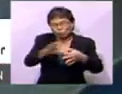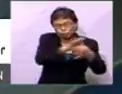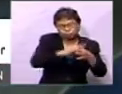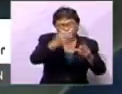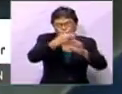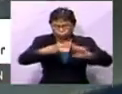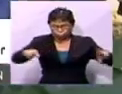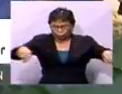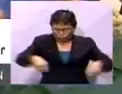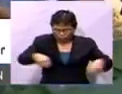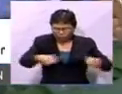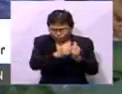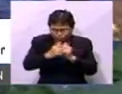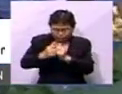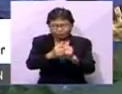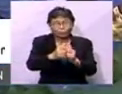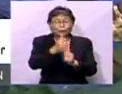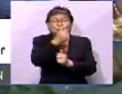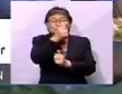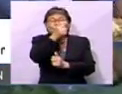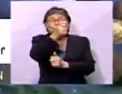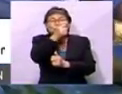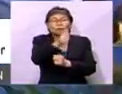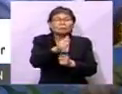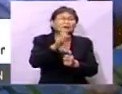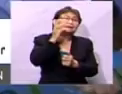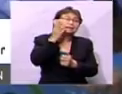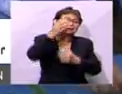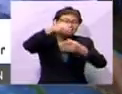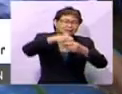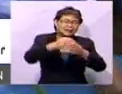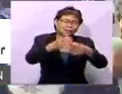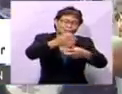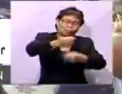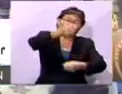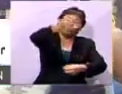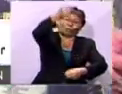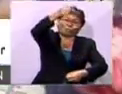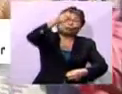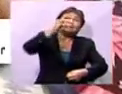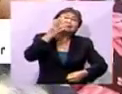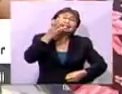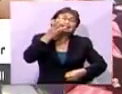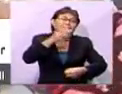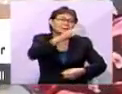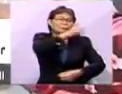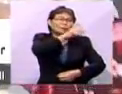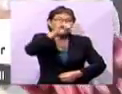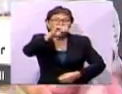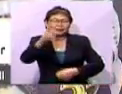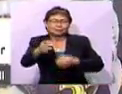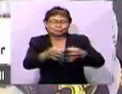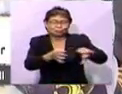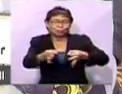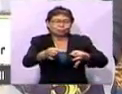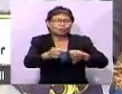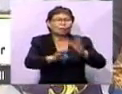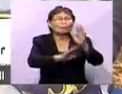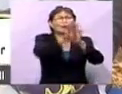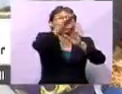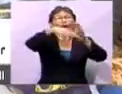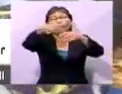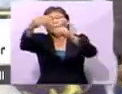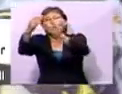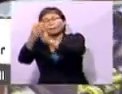juadah bersama dan lebih enak dengan hidangan nasi dalam buluh. Dalam pada itu, pengerusi jawatankuasa penerangan, pembangunan